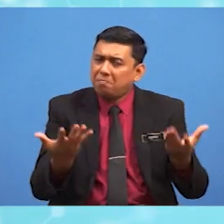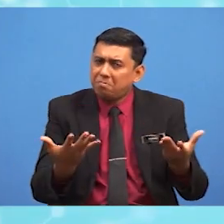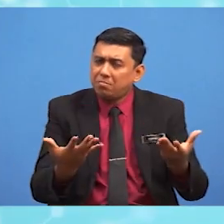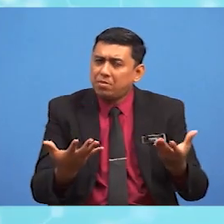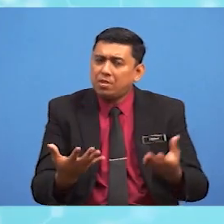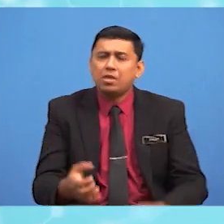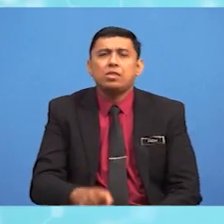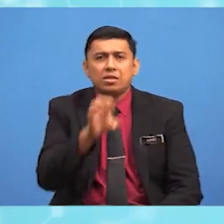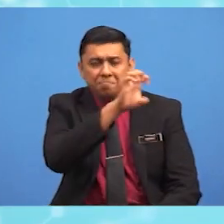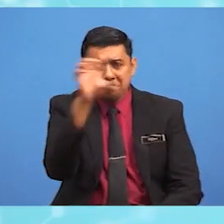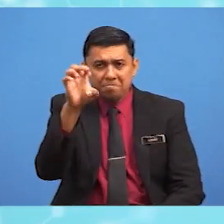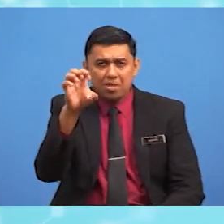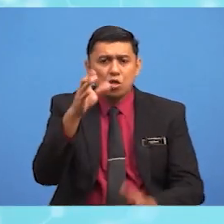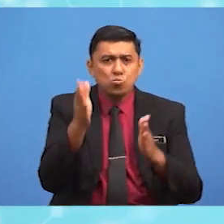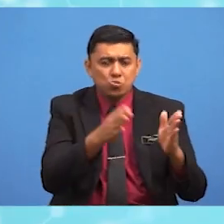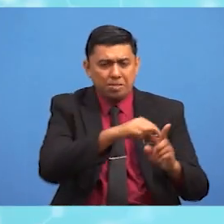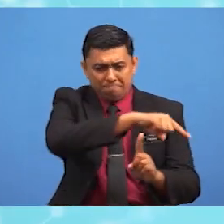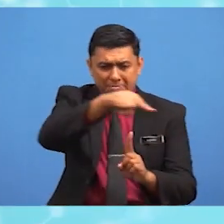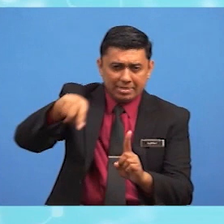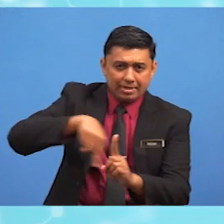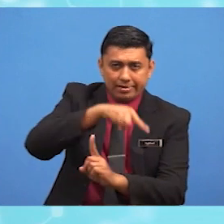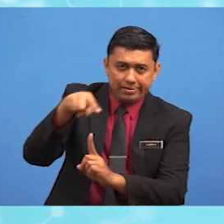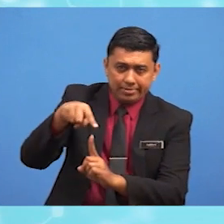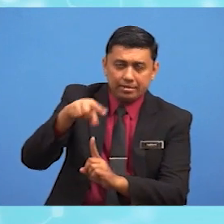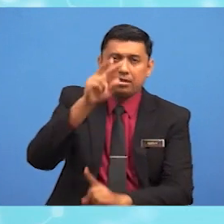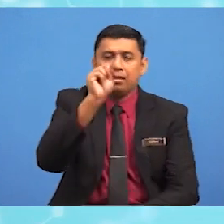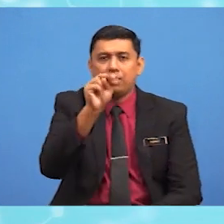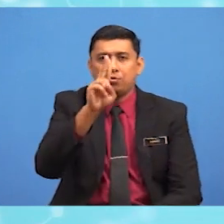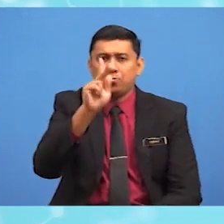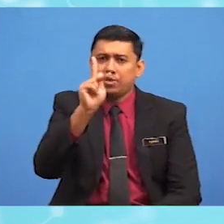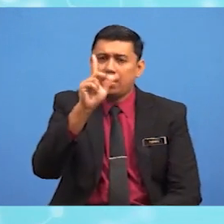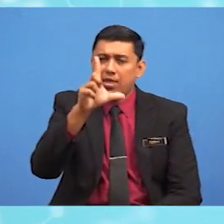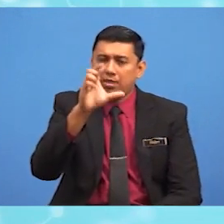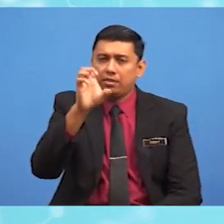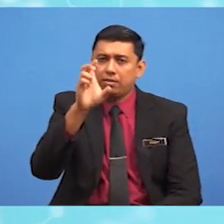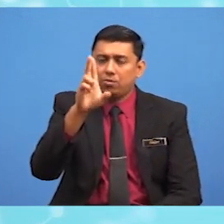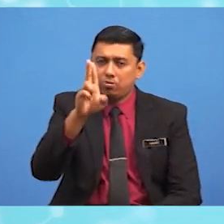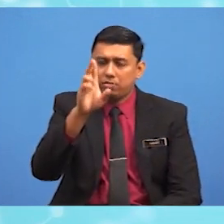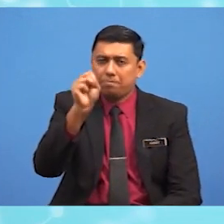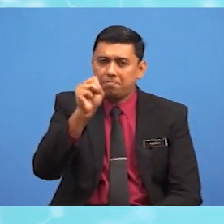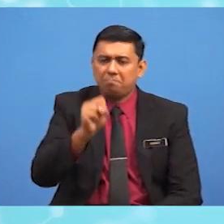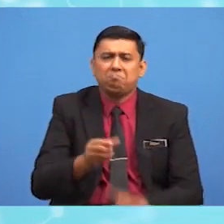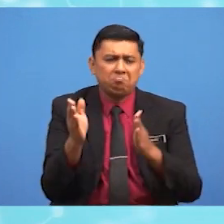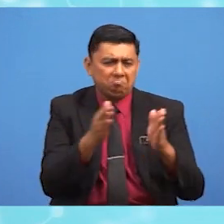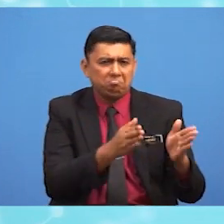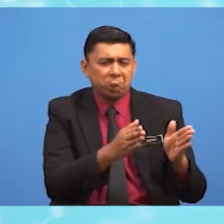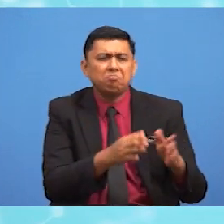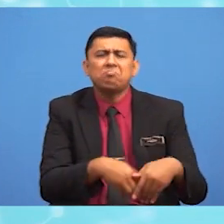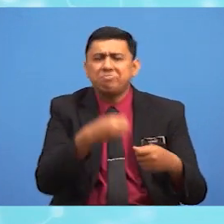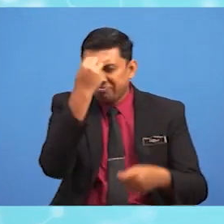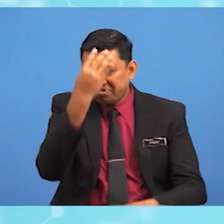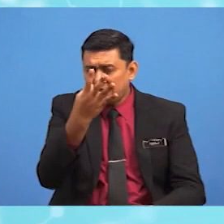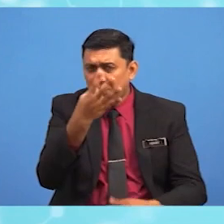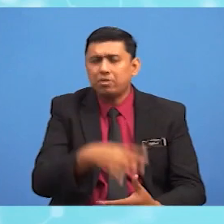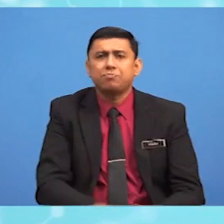Bagaimana elektron disusun di sekeliling nukleus? Sebelum cikgu terangkan tentang susunan elektron, murid-murid